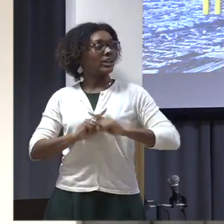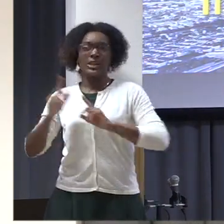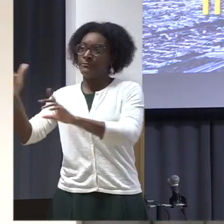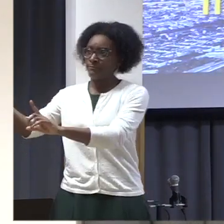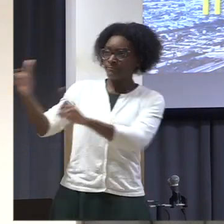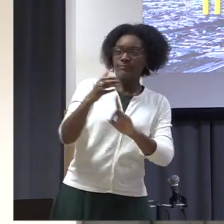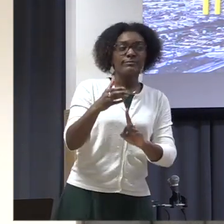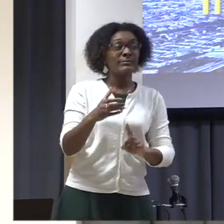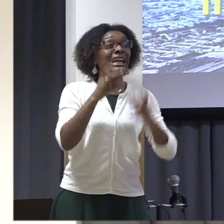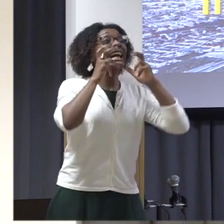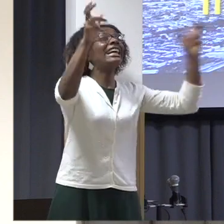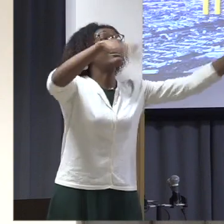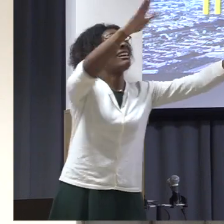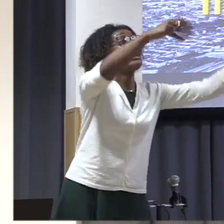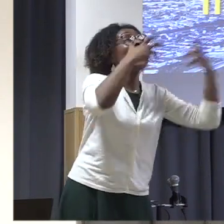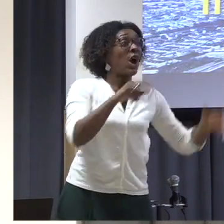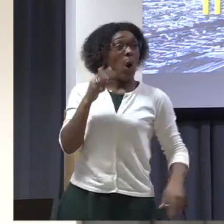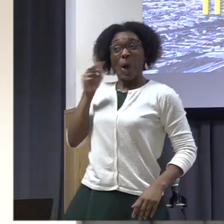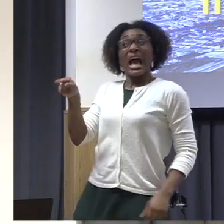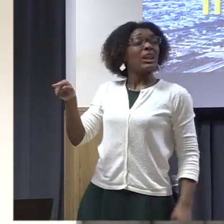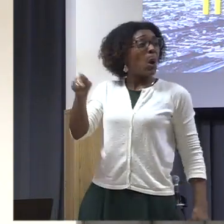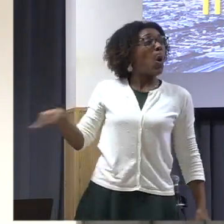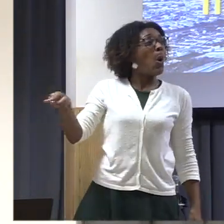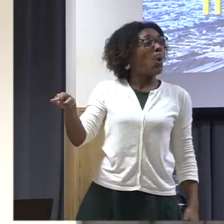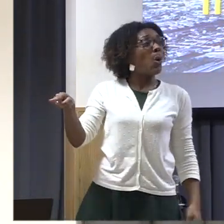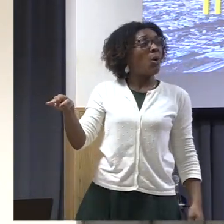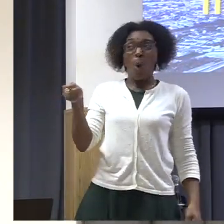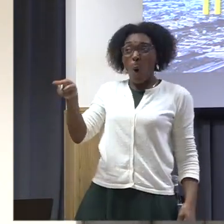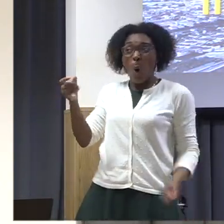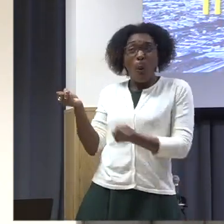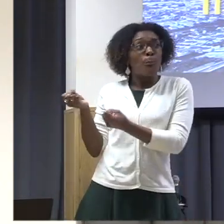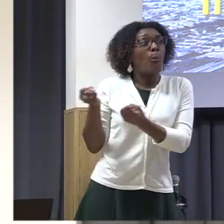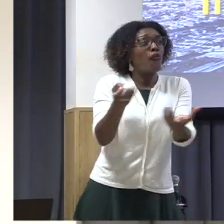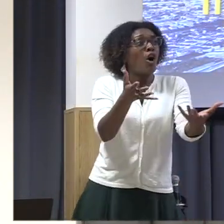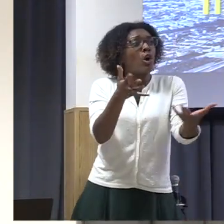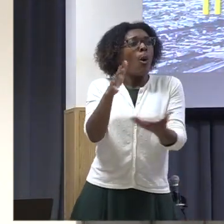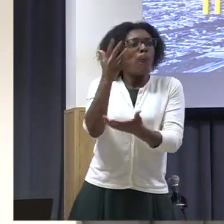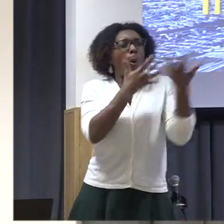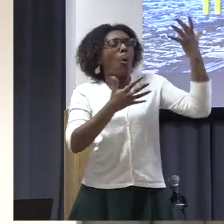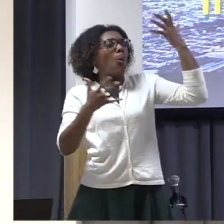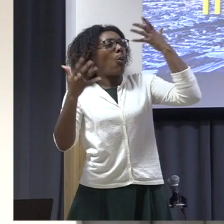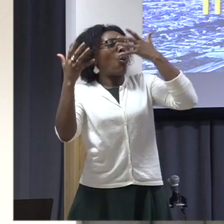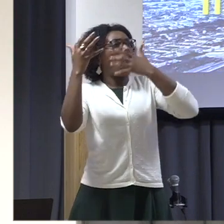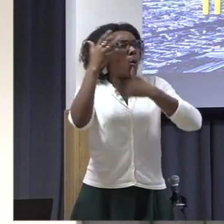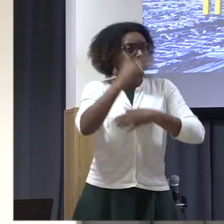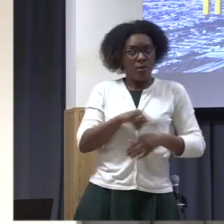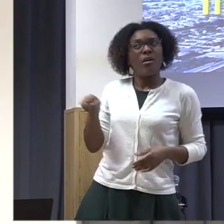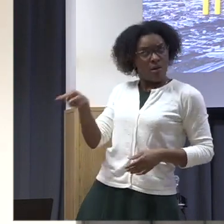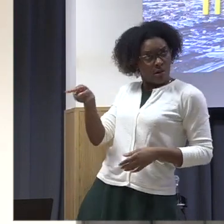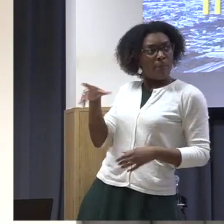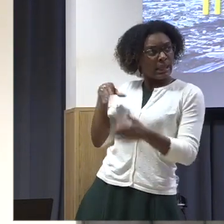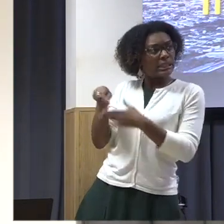ces gens qui ont bouleversé le monde sont aussi venus ici et jason